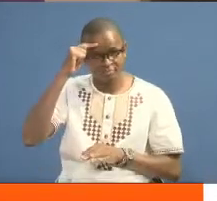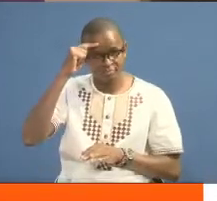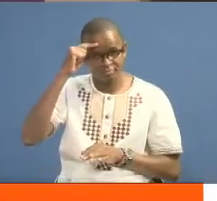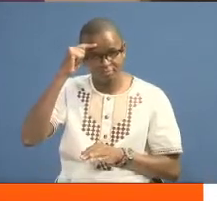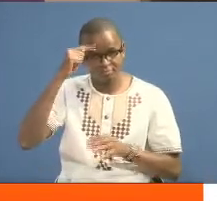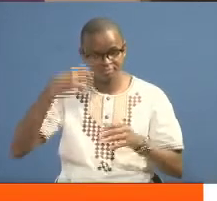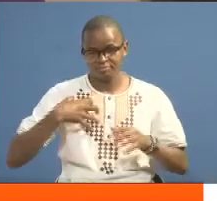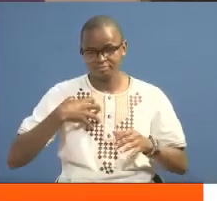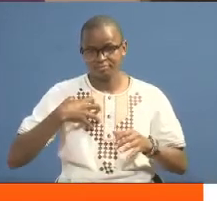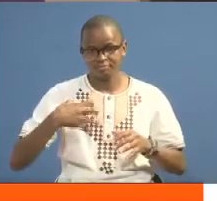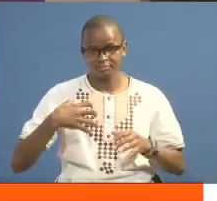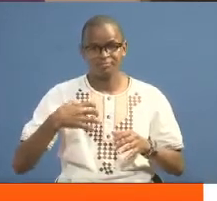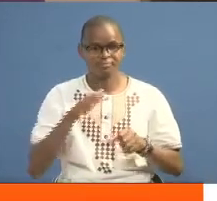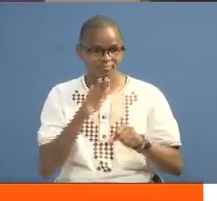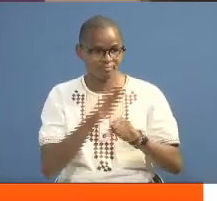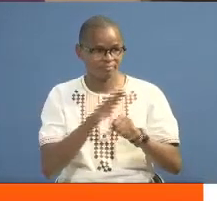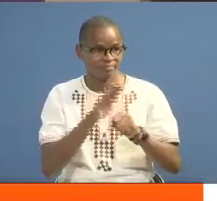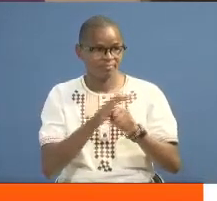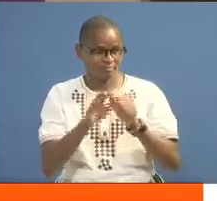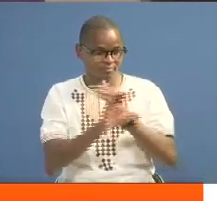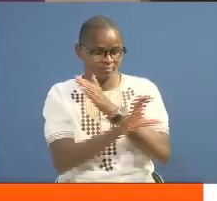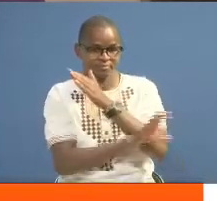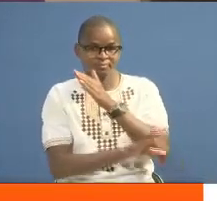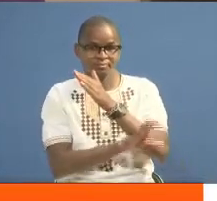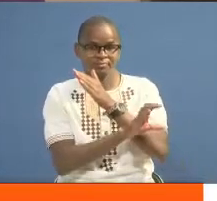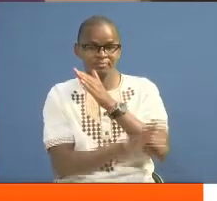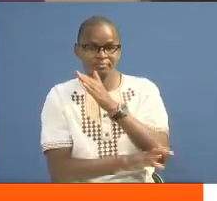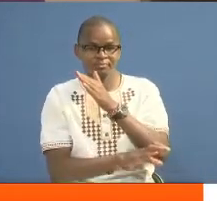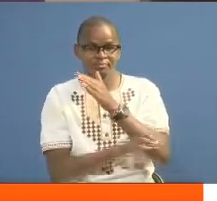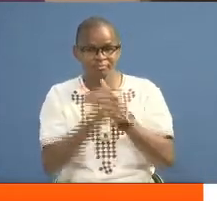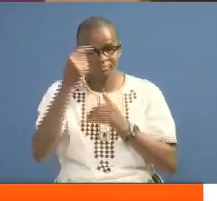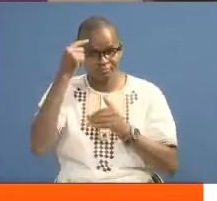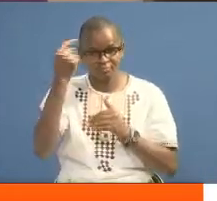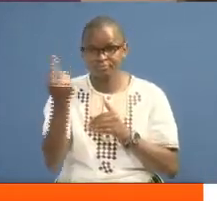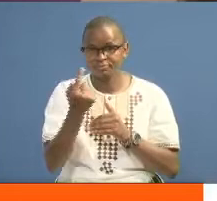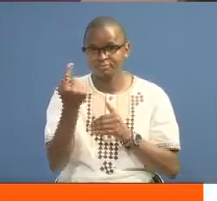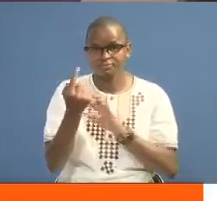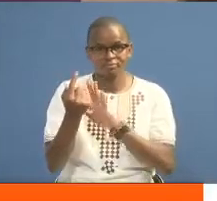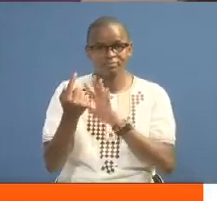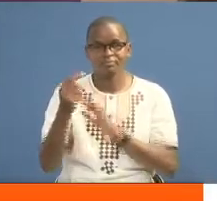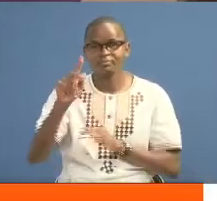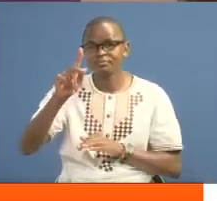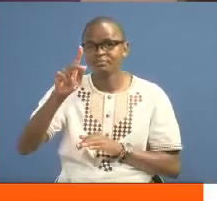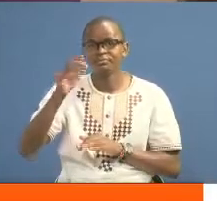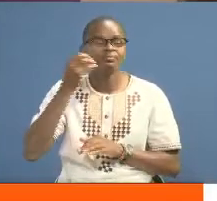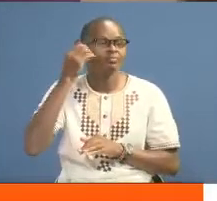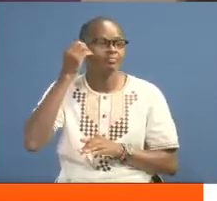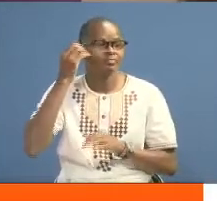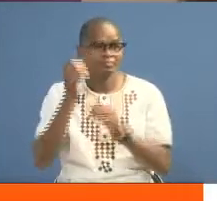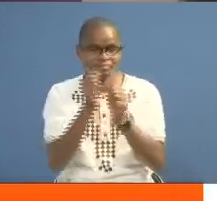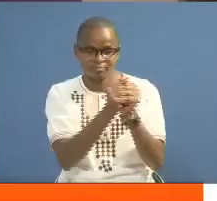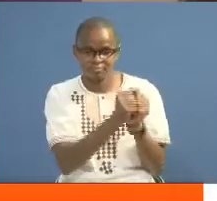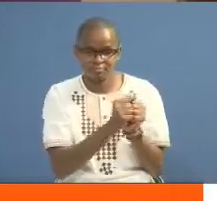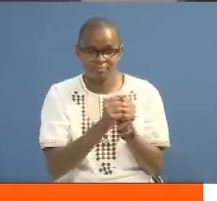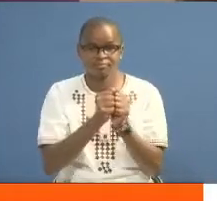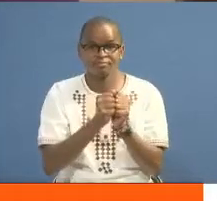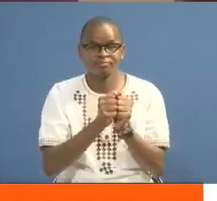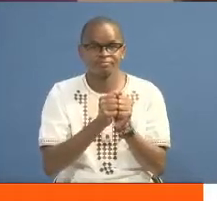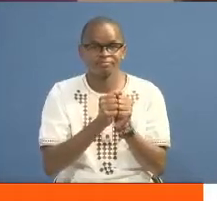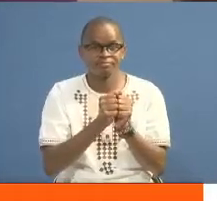utajiri utaingia nchini Kenya, sio ati kwao nyumbani peke yake. Tukashikana sisi sote walio na